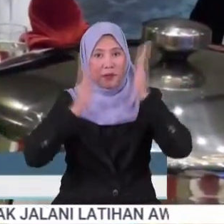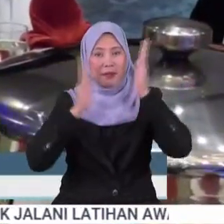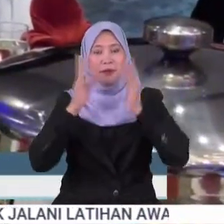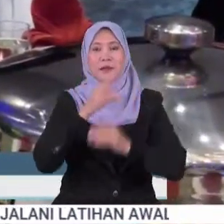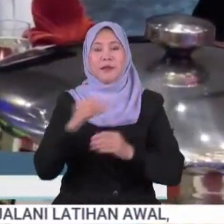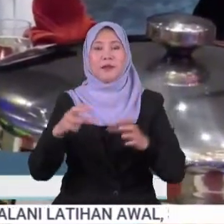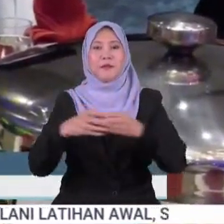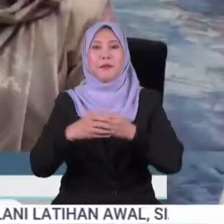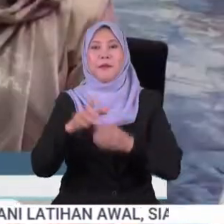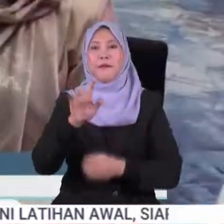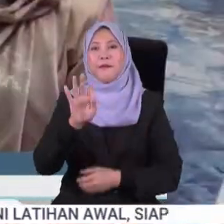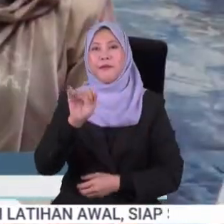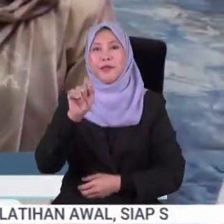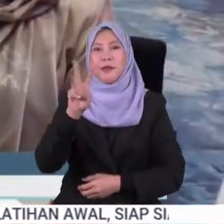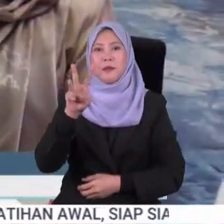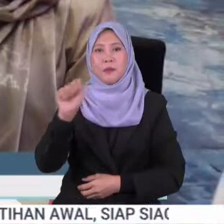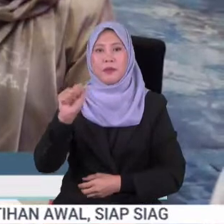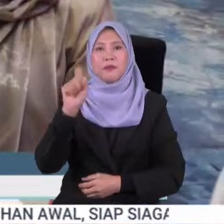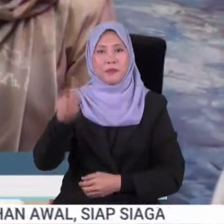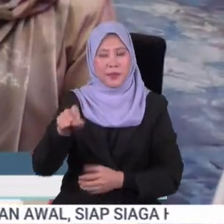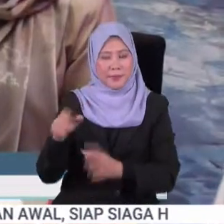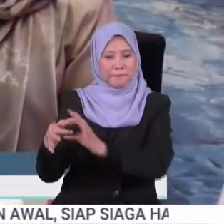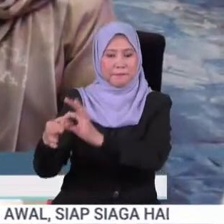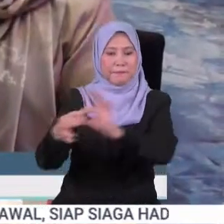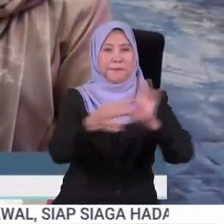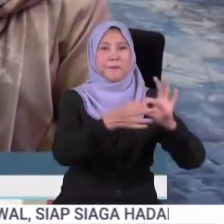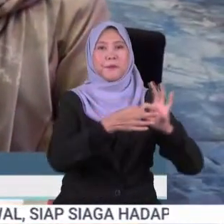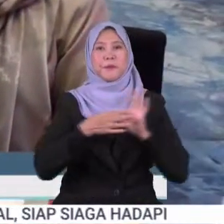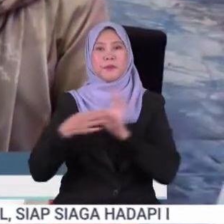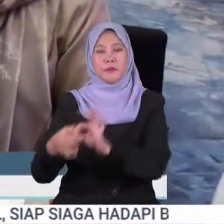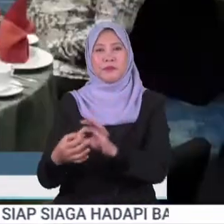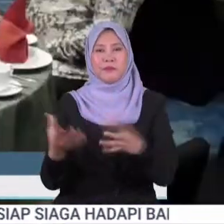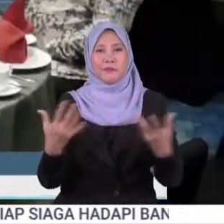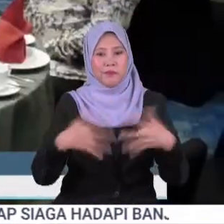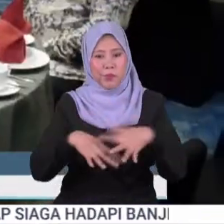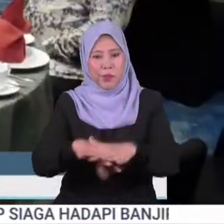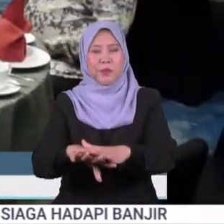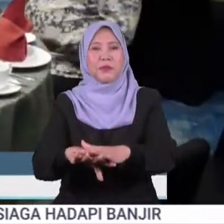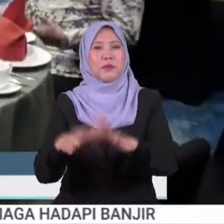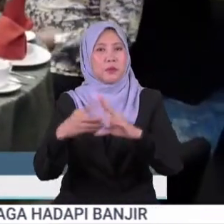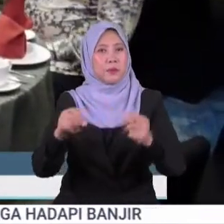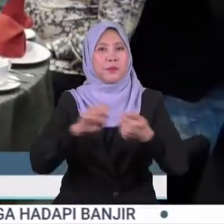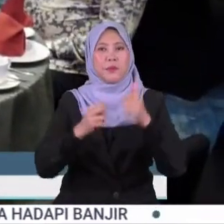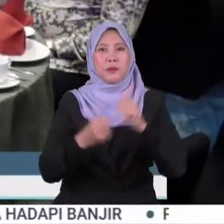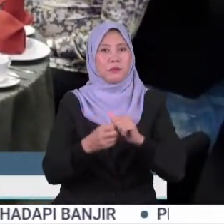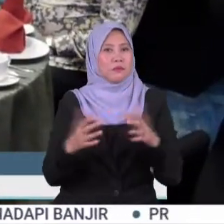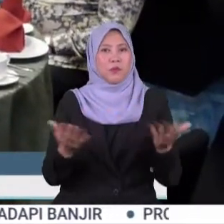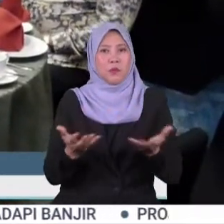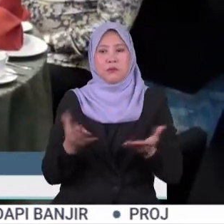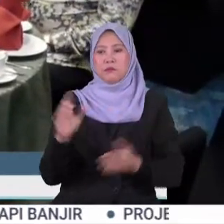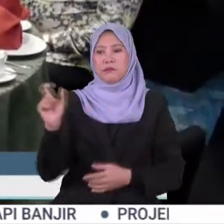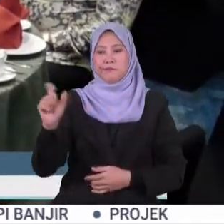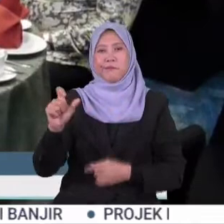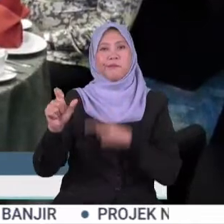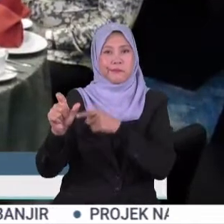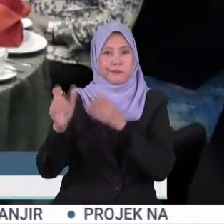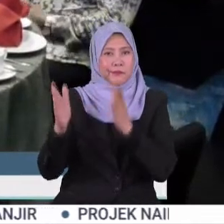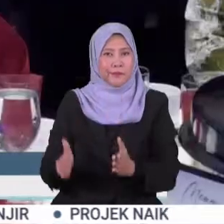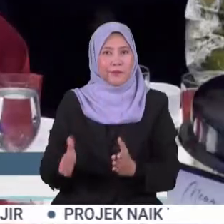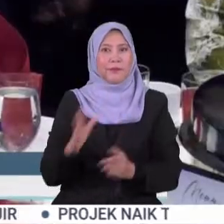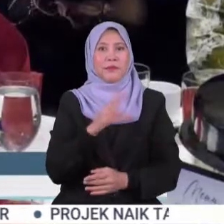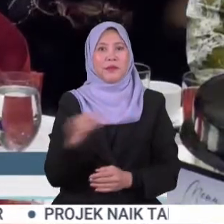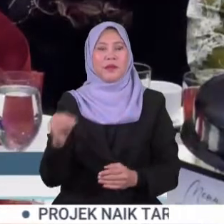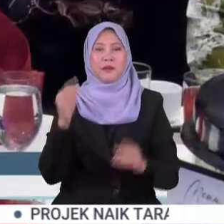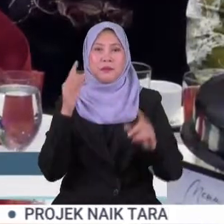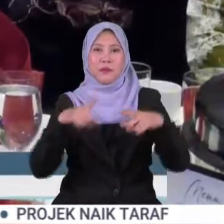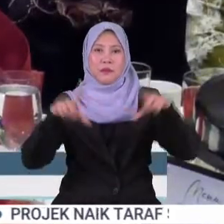dan Majlis Fatwa Negeri juga perlu bekerjasama dan bergabung tenaga dalam menyelesaikan masalah umat Islam dan